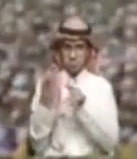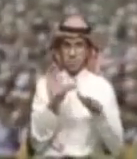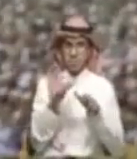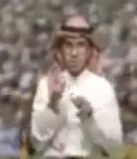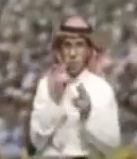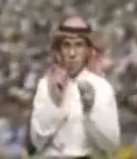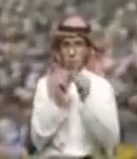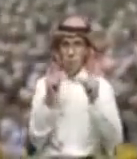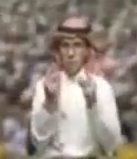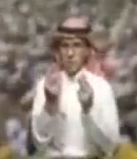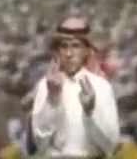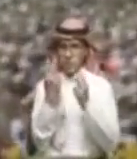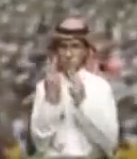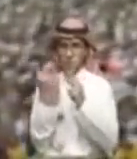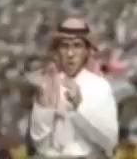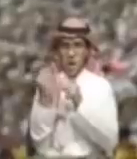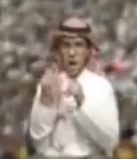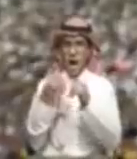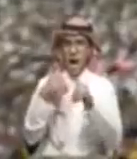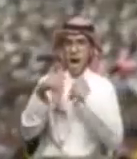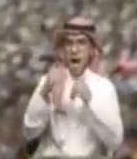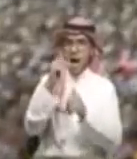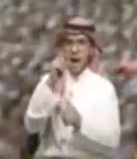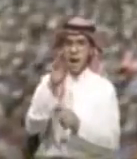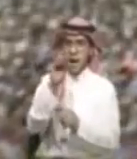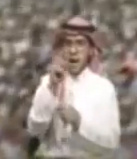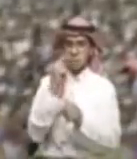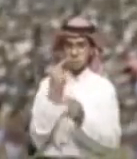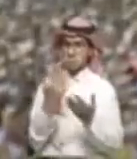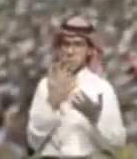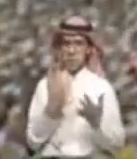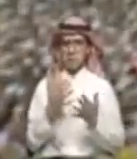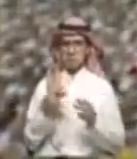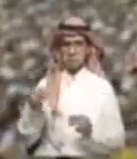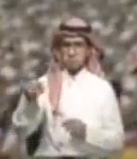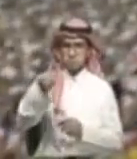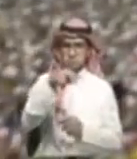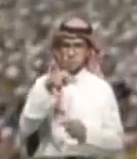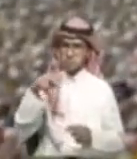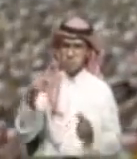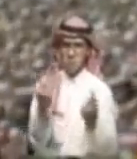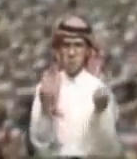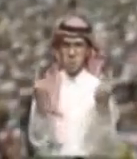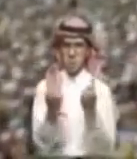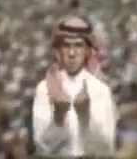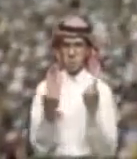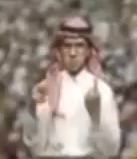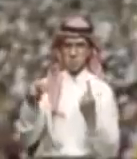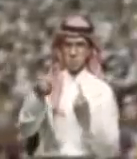تبدو من خلف حركة السير داخل صحن المطاف في انسيابية وحركة سلسة. طبعا هذه